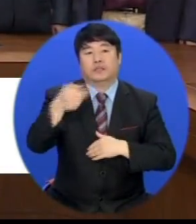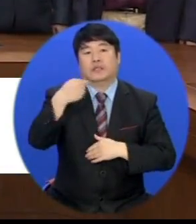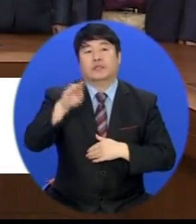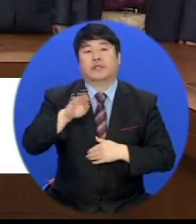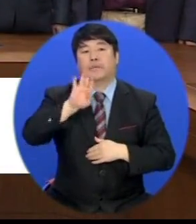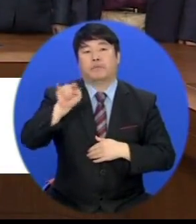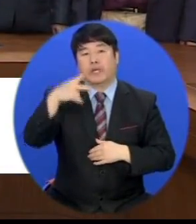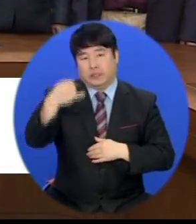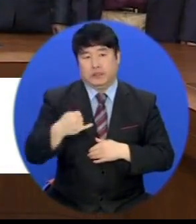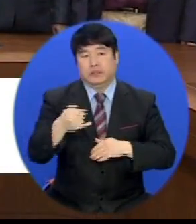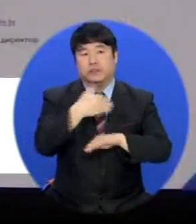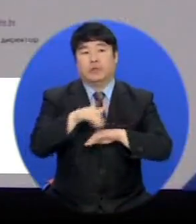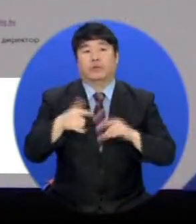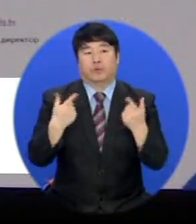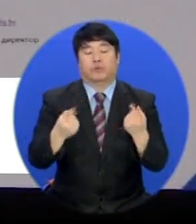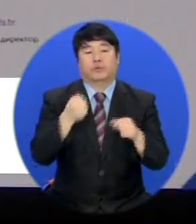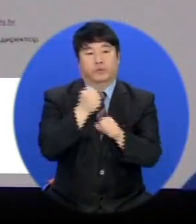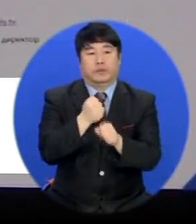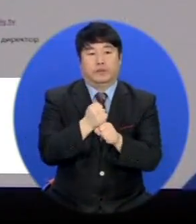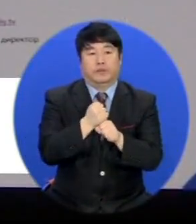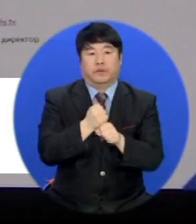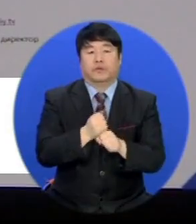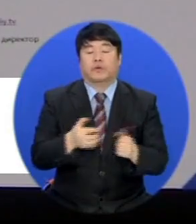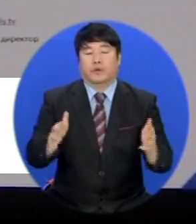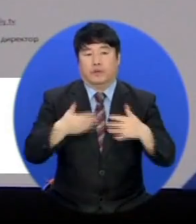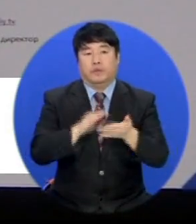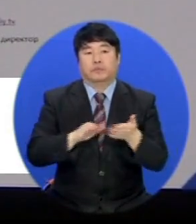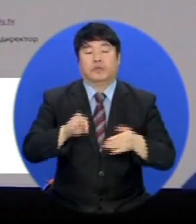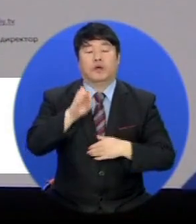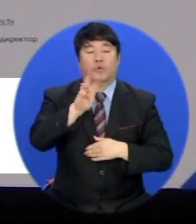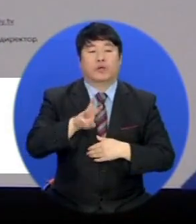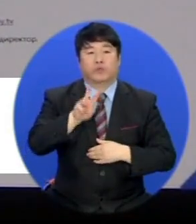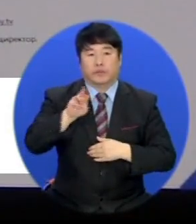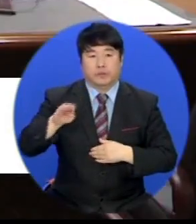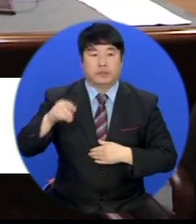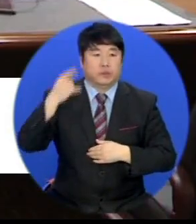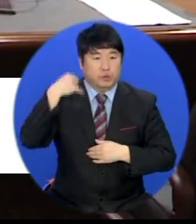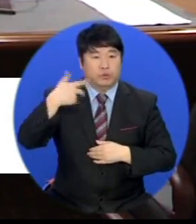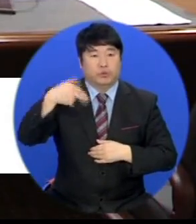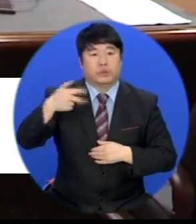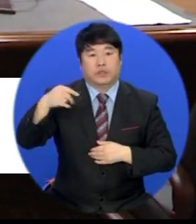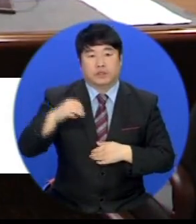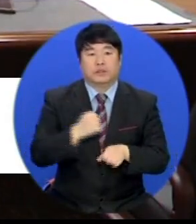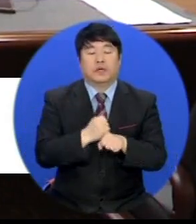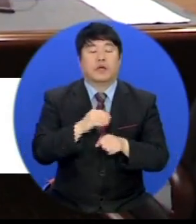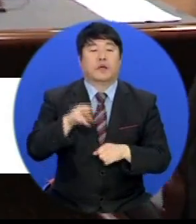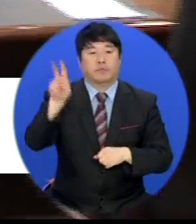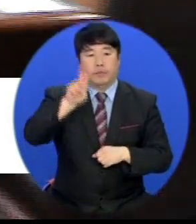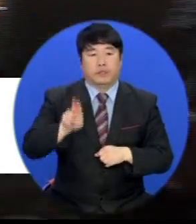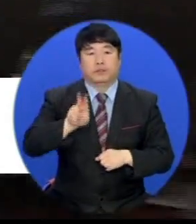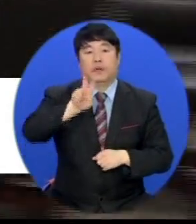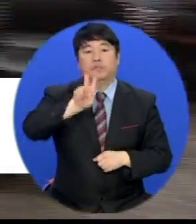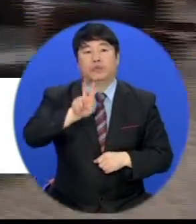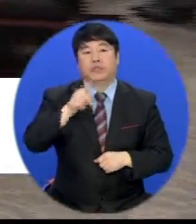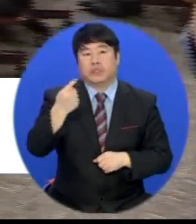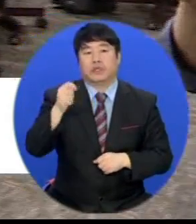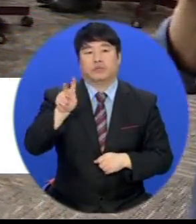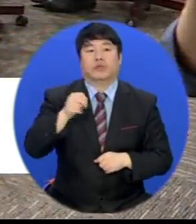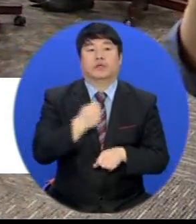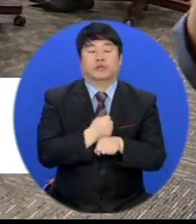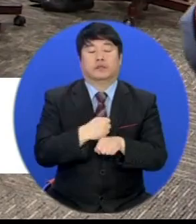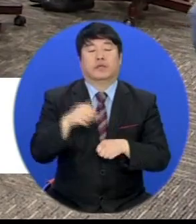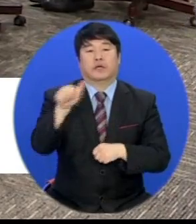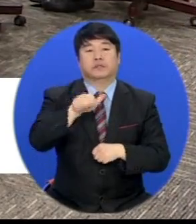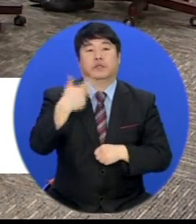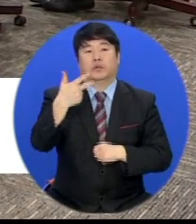제작하기로 협약했습니다. 광주 MBC와 중국 저장방송그룹, 베트남의 VTV 라이브 등 아시아 7개